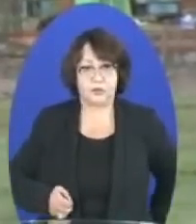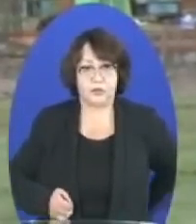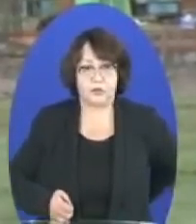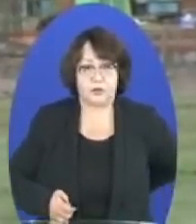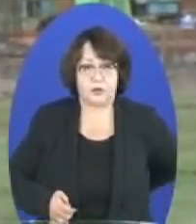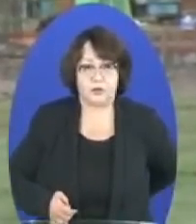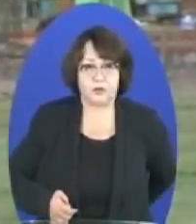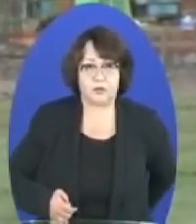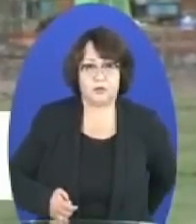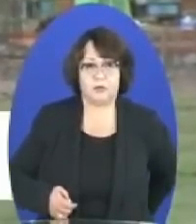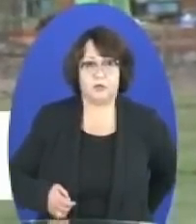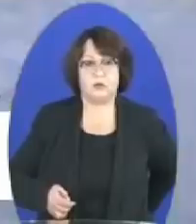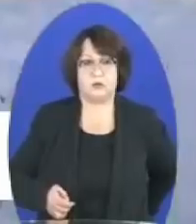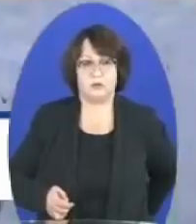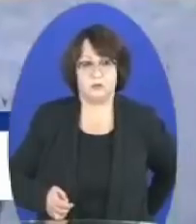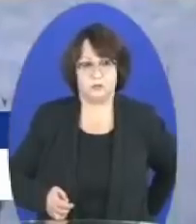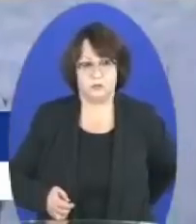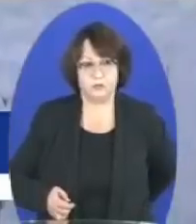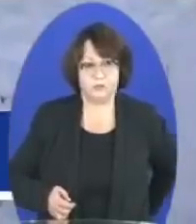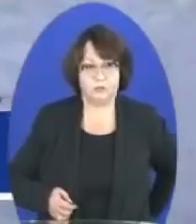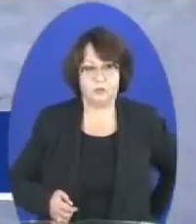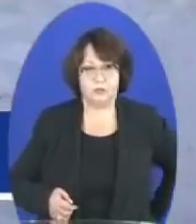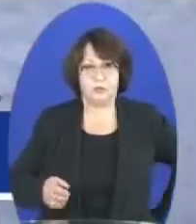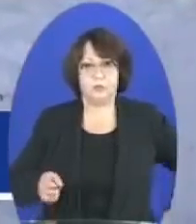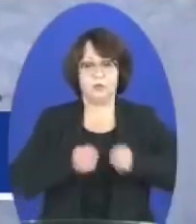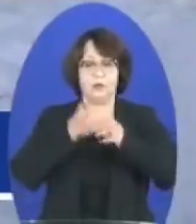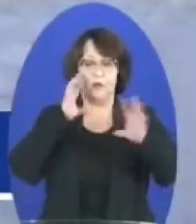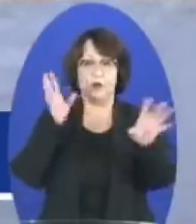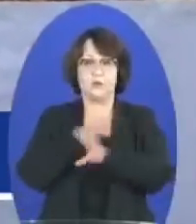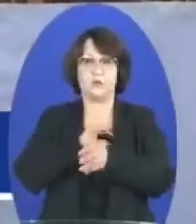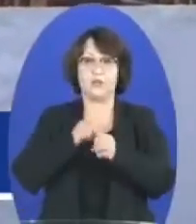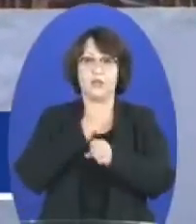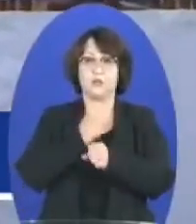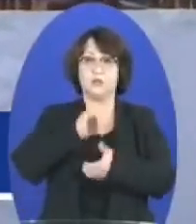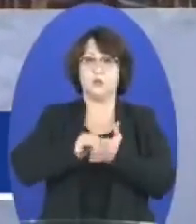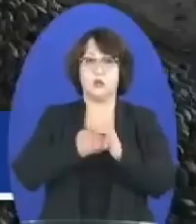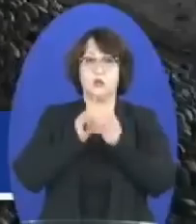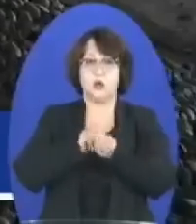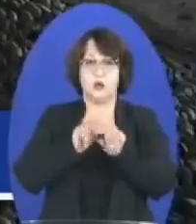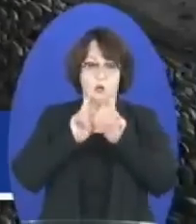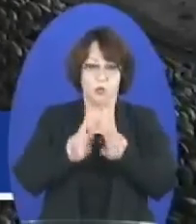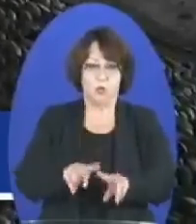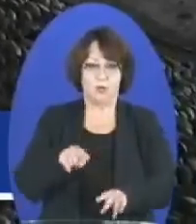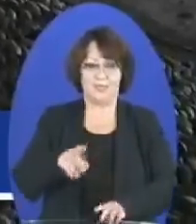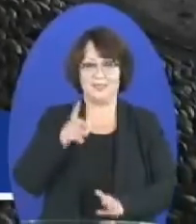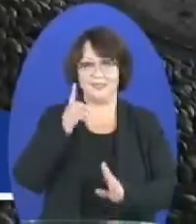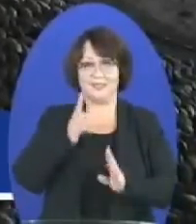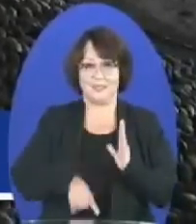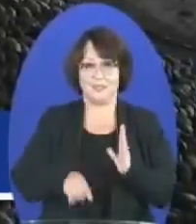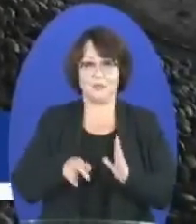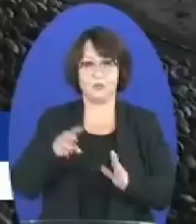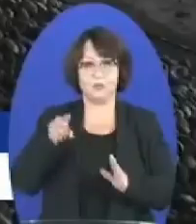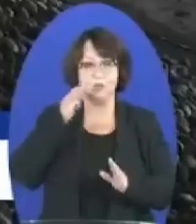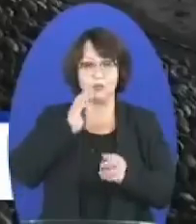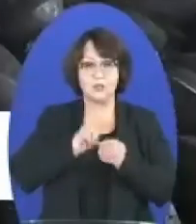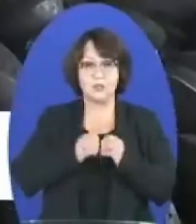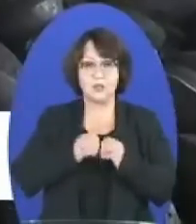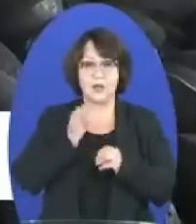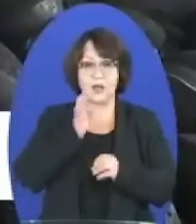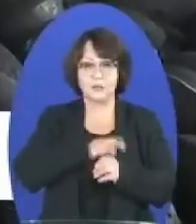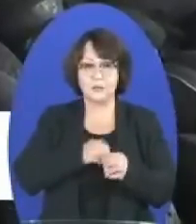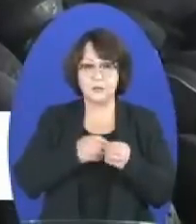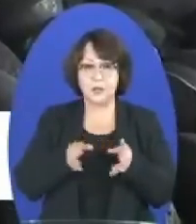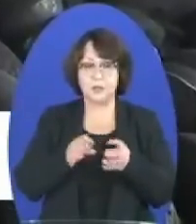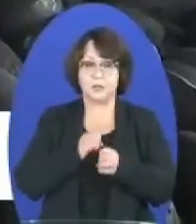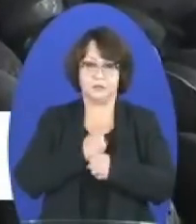Нийслэлийн зүүн бүсийн сайжруулсан шахмал төвчний үйлдвэрийн бүтээн байгуулалтын ажил төлөвлөгөөний дагуу үргэлжилж байна. Энэ сард туршилт судалгааны үйлдвэр ашиглалтанд орж